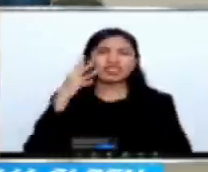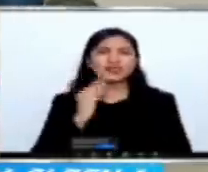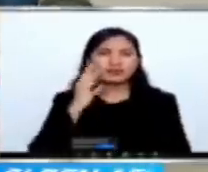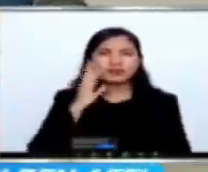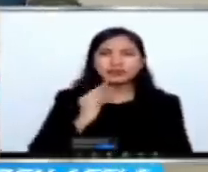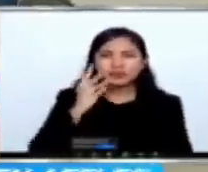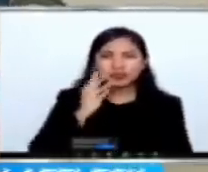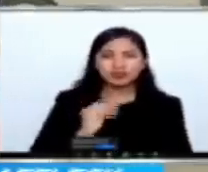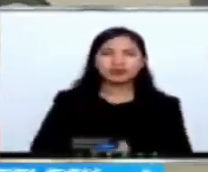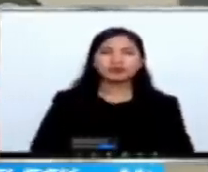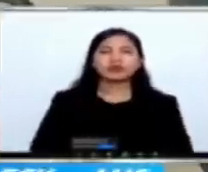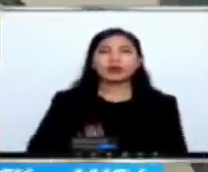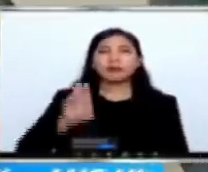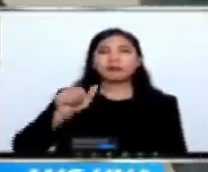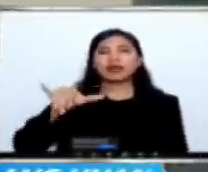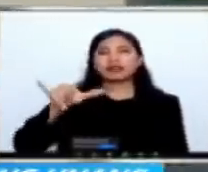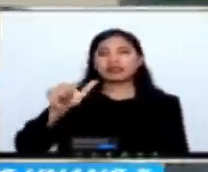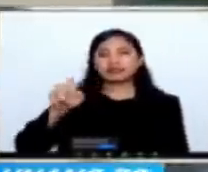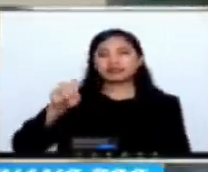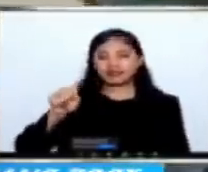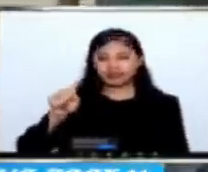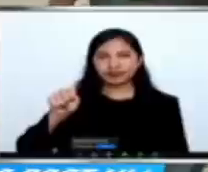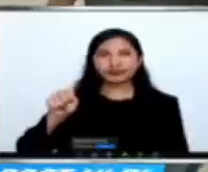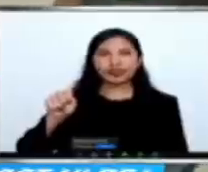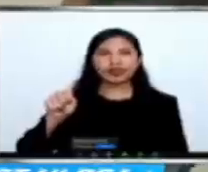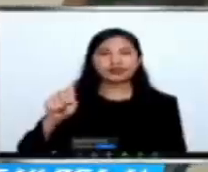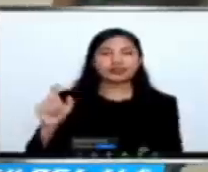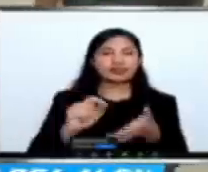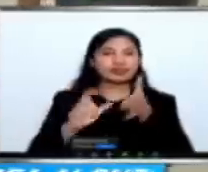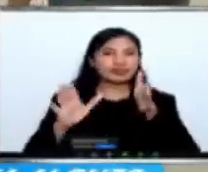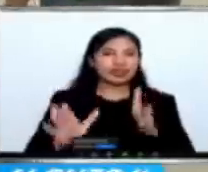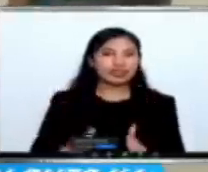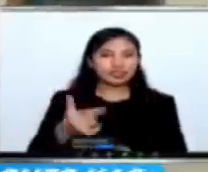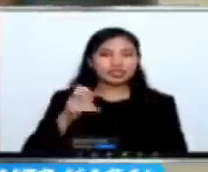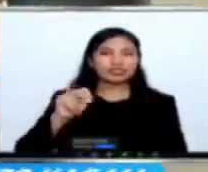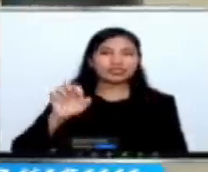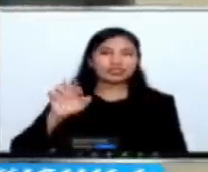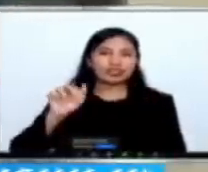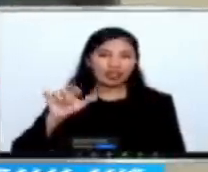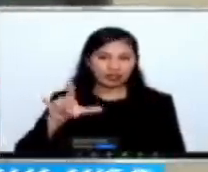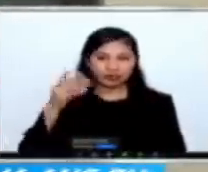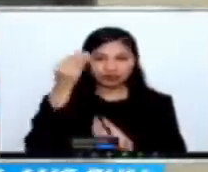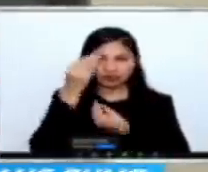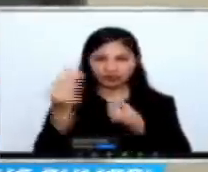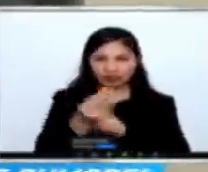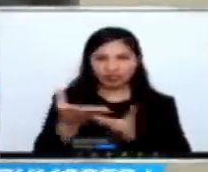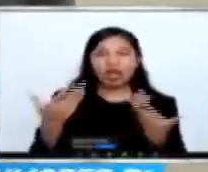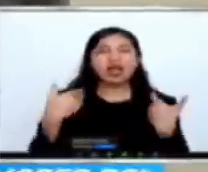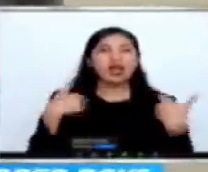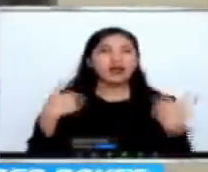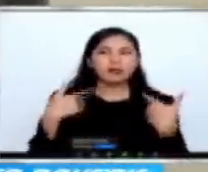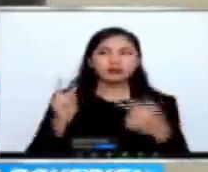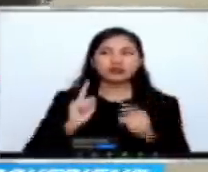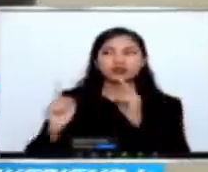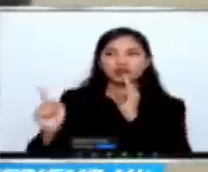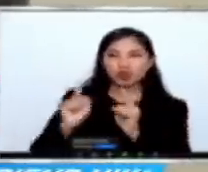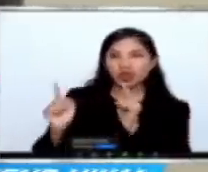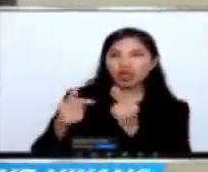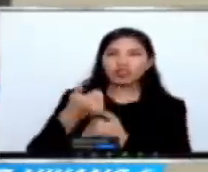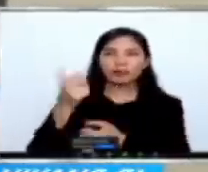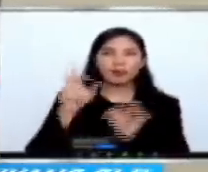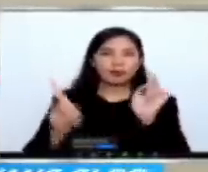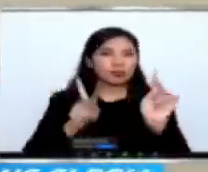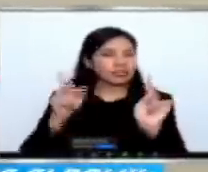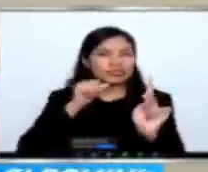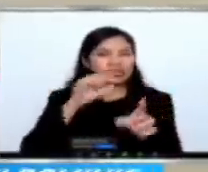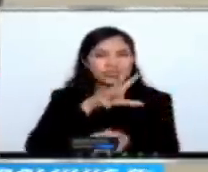na Secretary General Renato Reyes, may mga napakiusapan sila mga kasamahan na huwag nang sumama ngayon dahil nga may